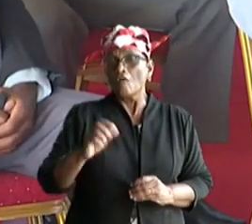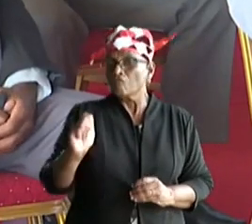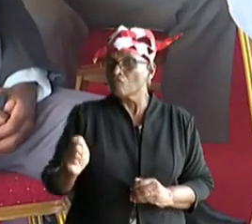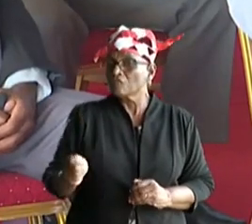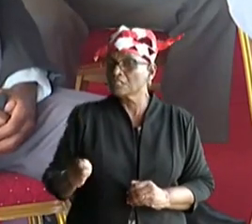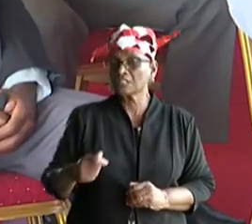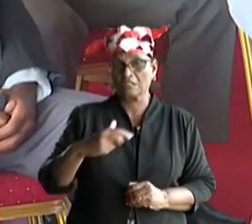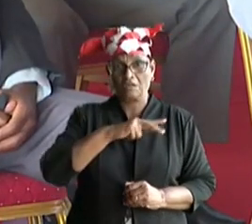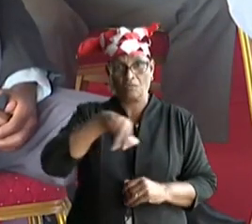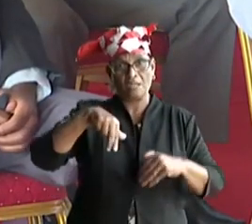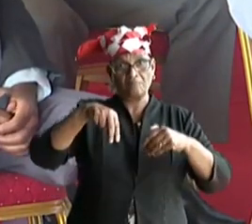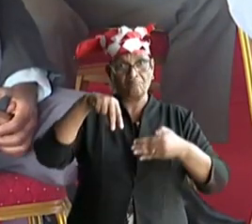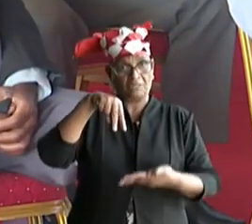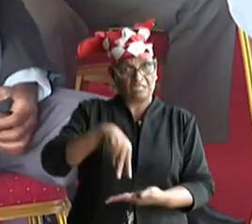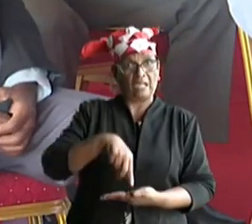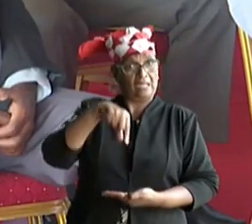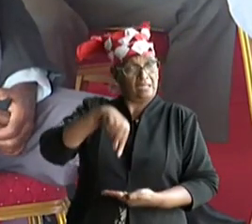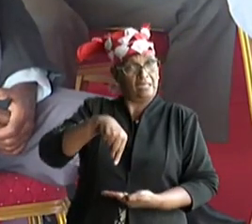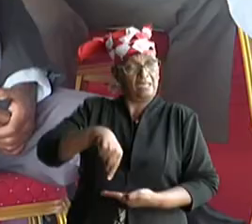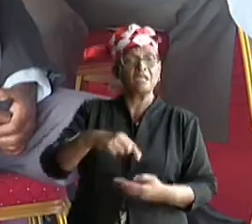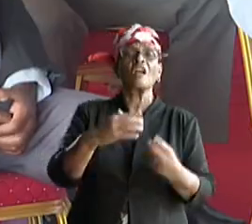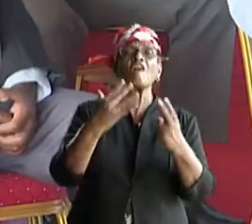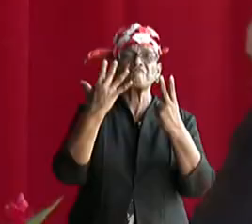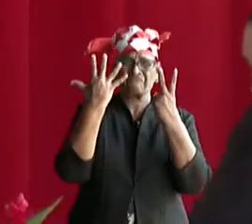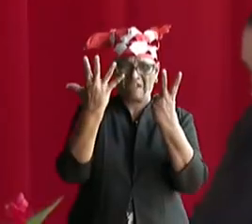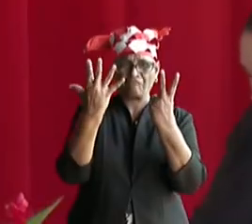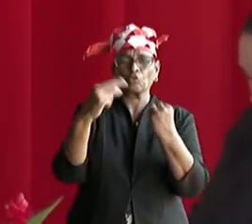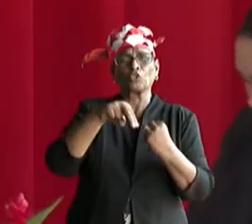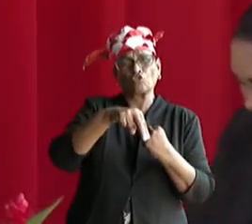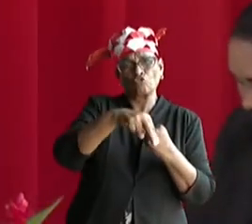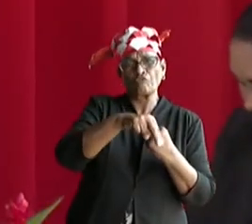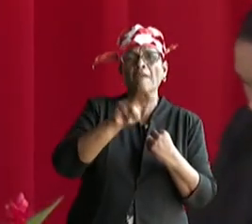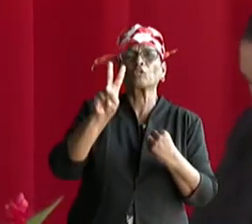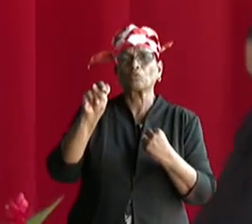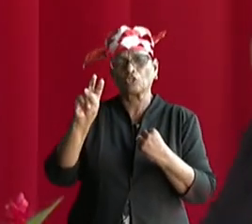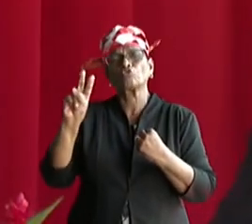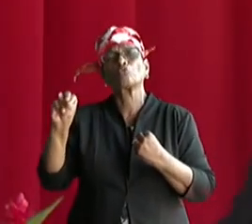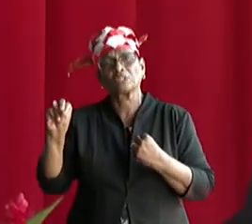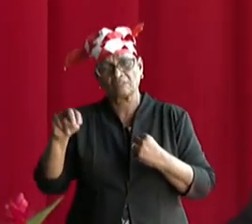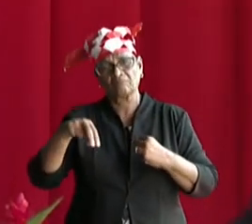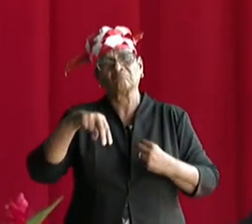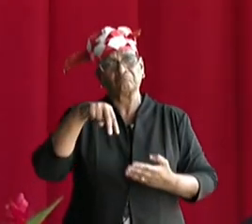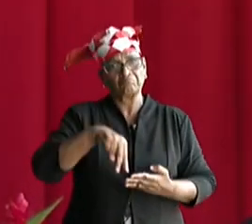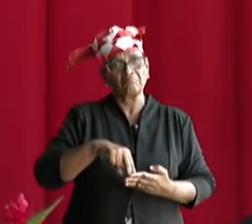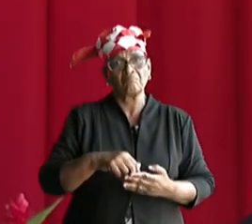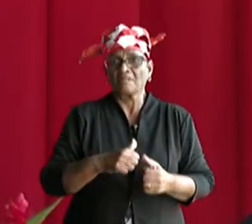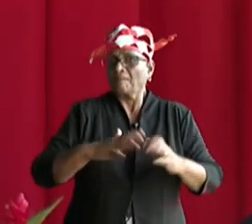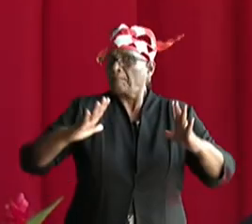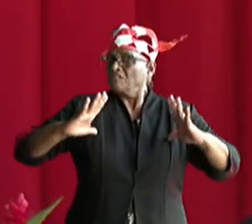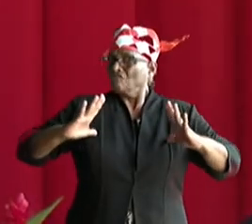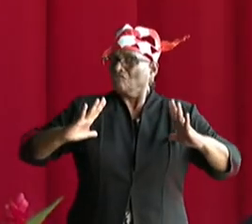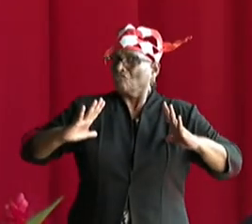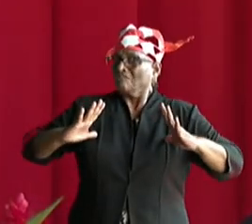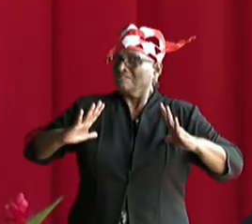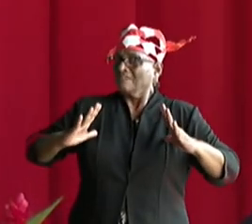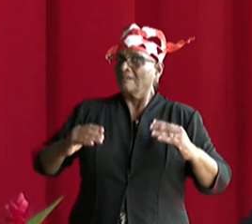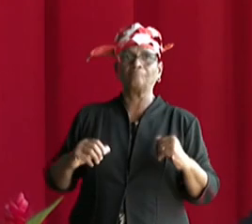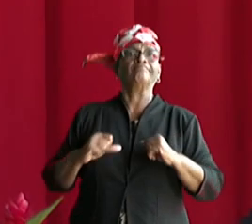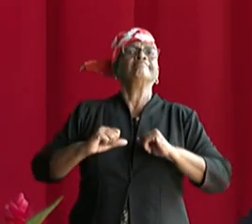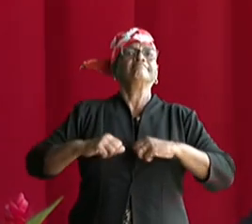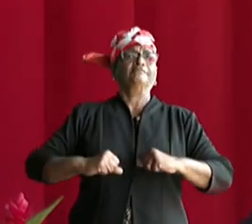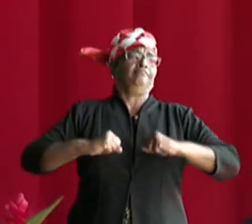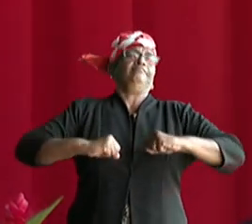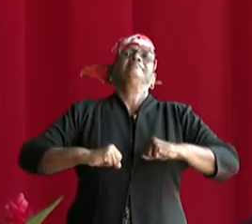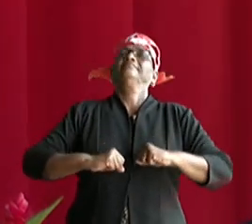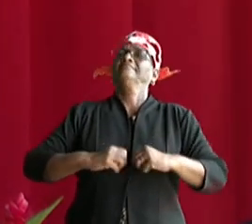wij staan hier heden 25 november 2020 met gepaste trots en opgehoven hoofd, meneer